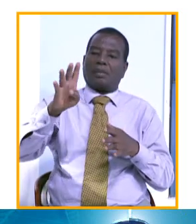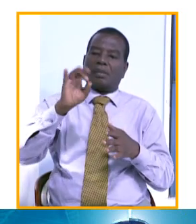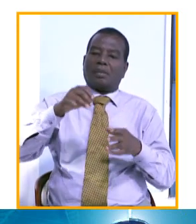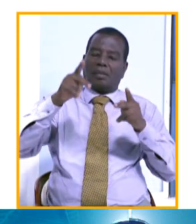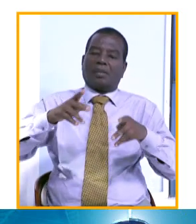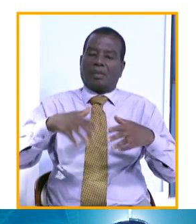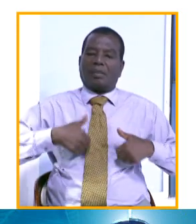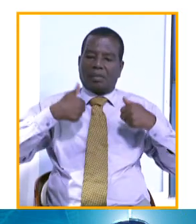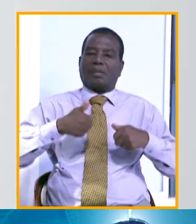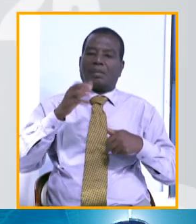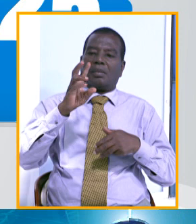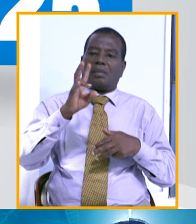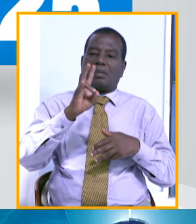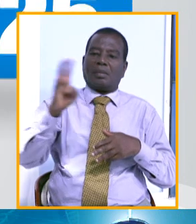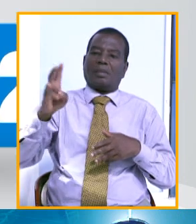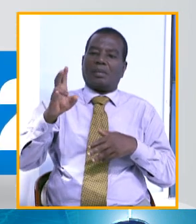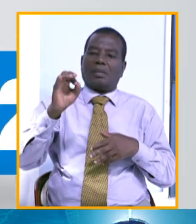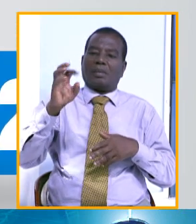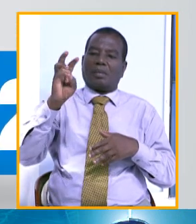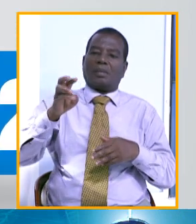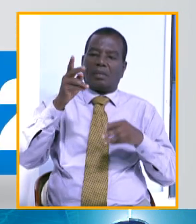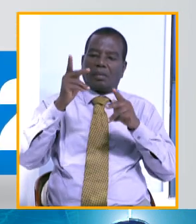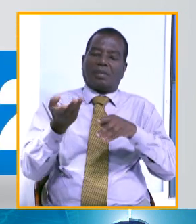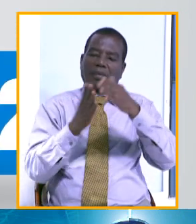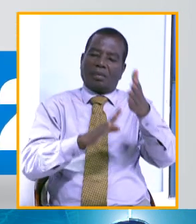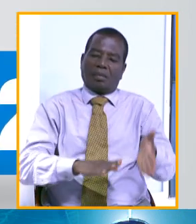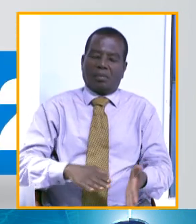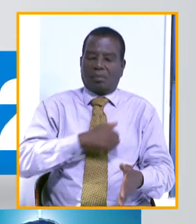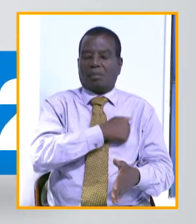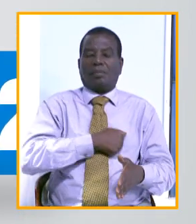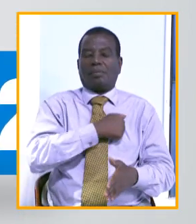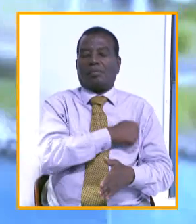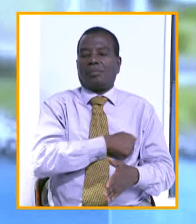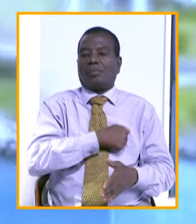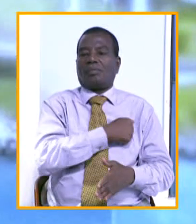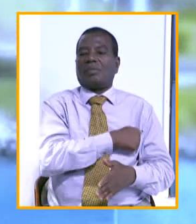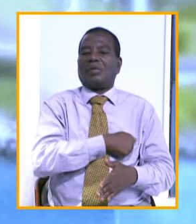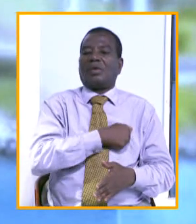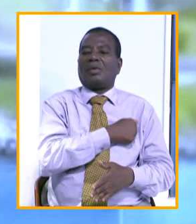guéries, 796 décès et 65 cas actifs.